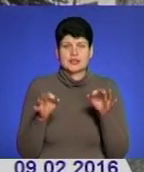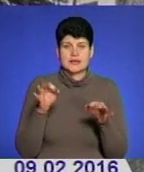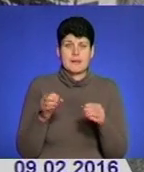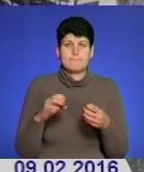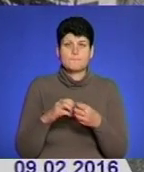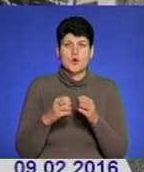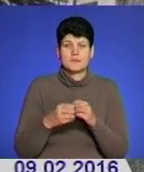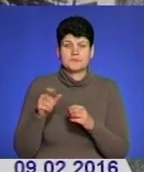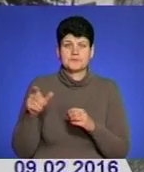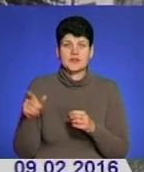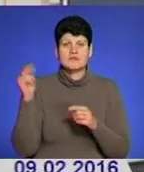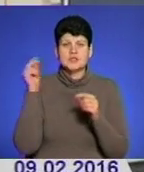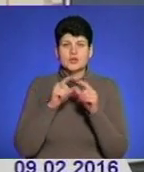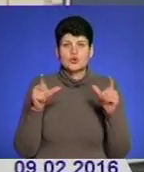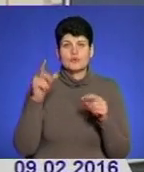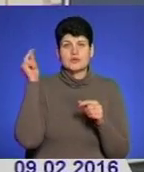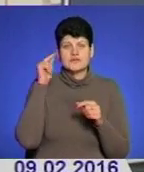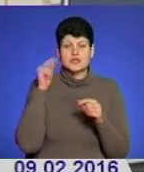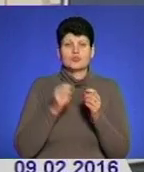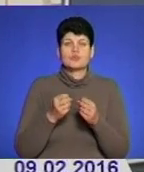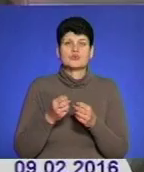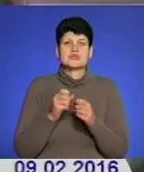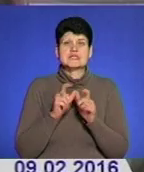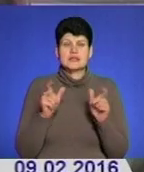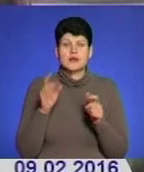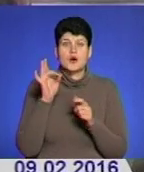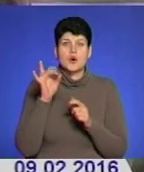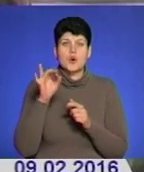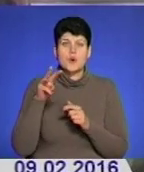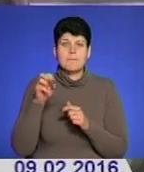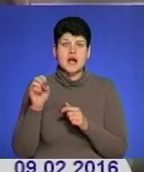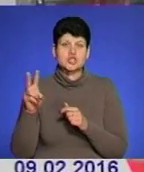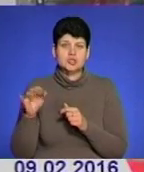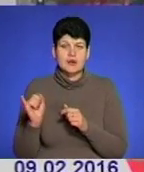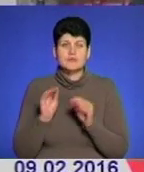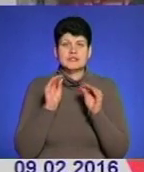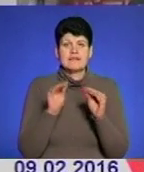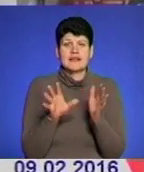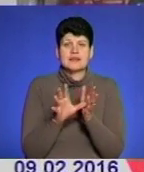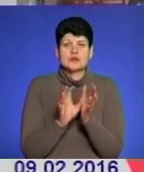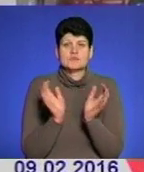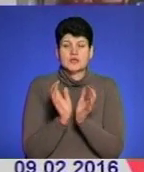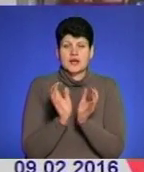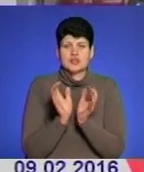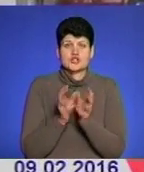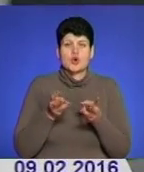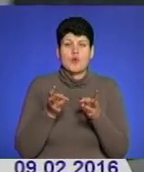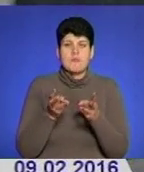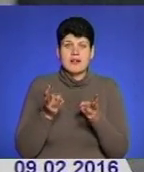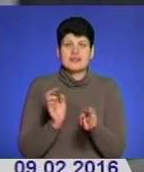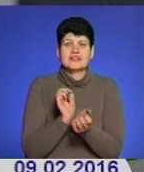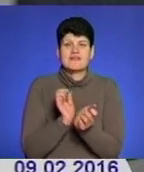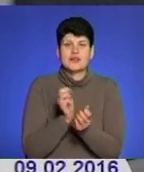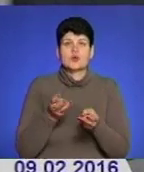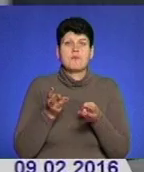У дошкільному навчальному закладі «Ромашка» у Теребовлі встановили енергозберігаюче обладнання та перейшли на твердопаливне опалення, що дало